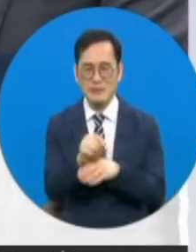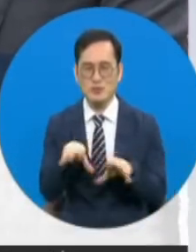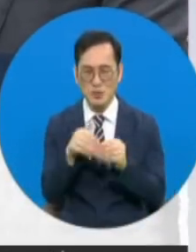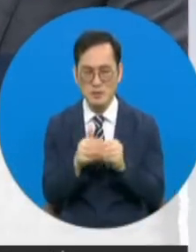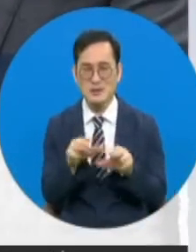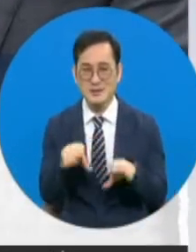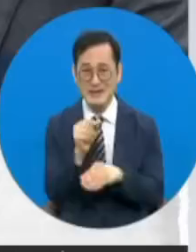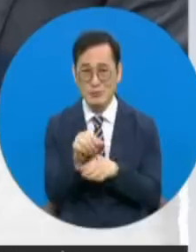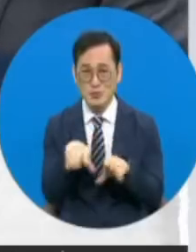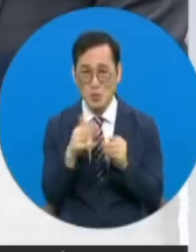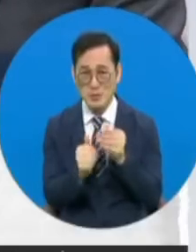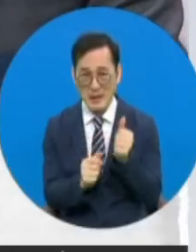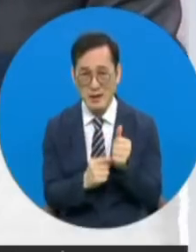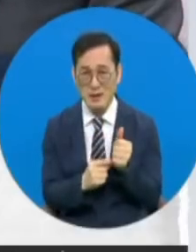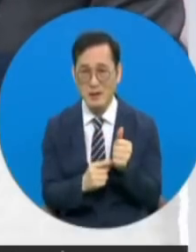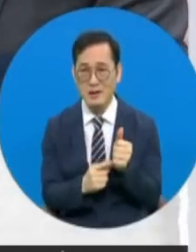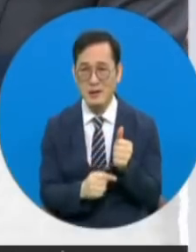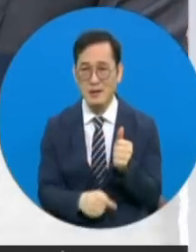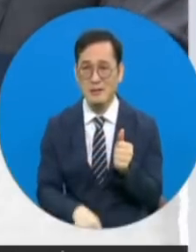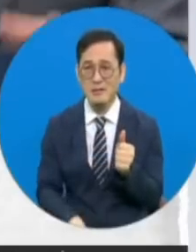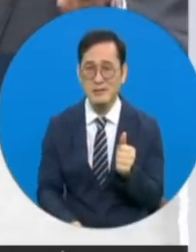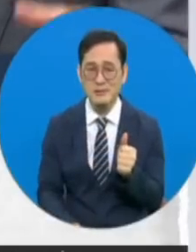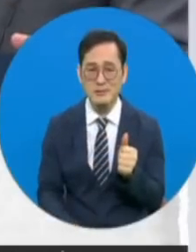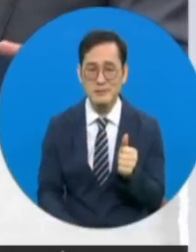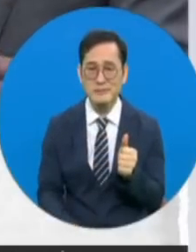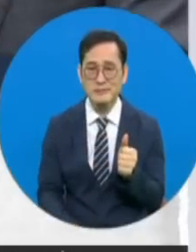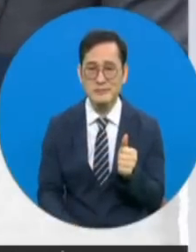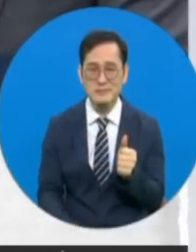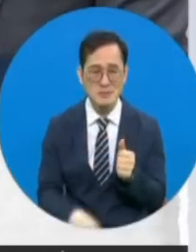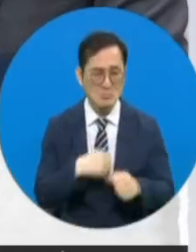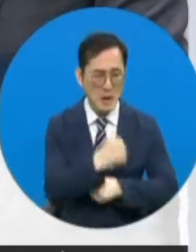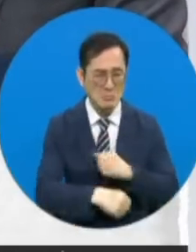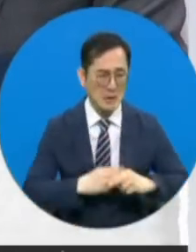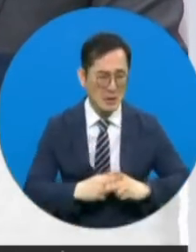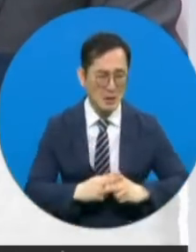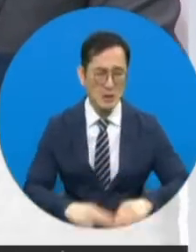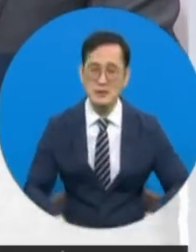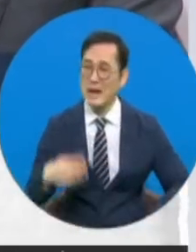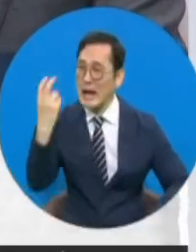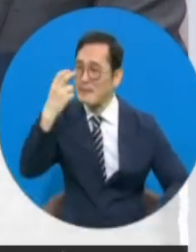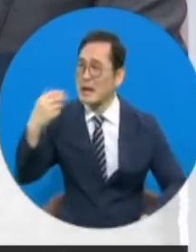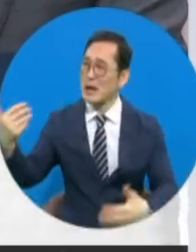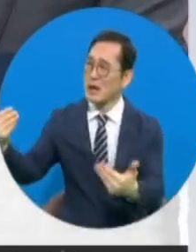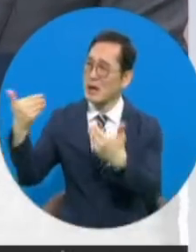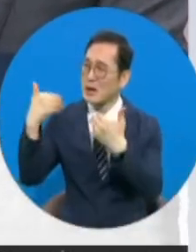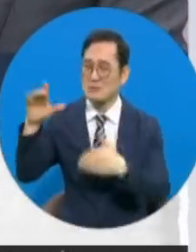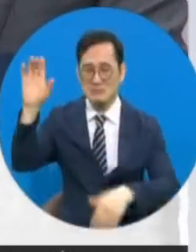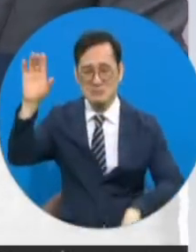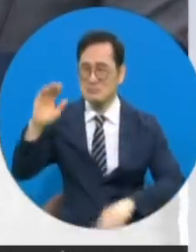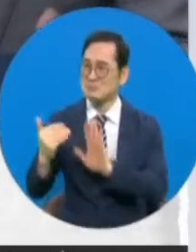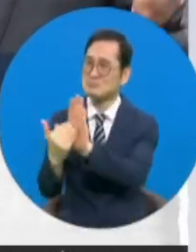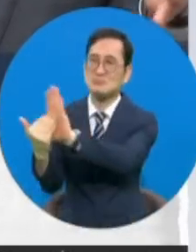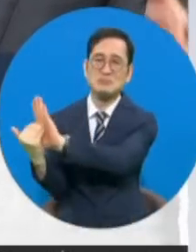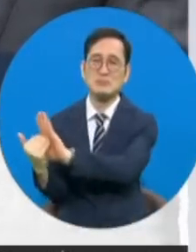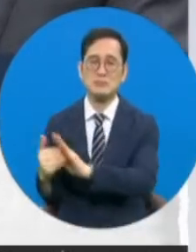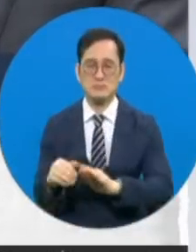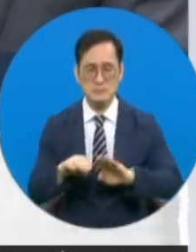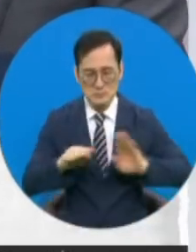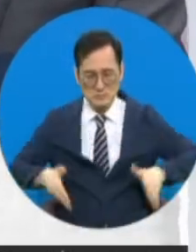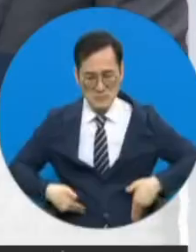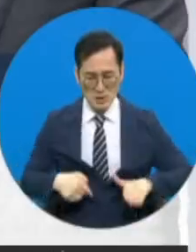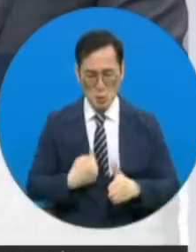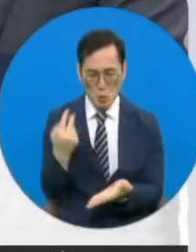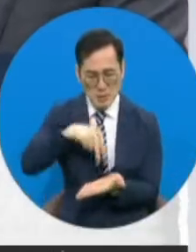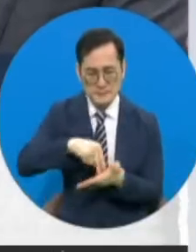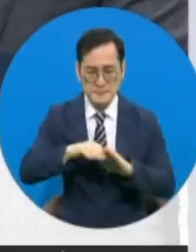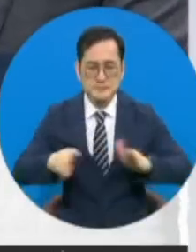뿐이지 충분히 법적으로 할 수 있는 기관이거든요 회계감사도 하고 있는 상태입니다 이제 그래서 정말 국회에서 성관계